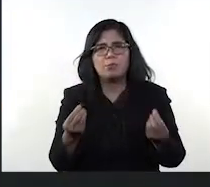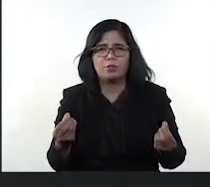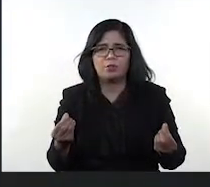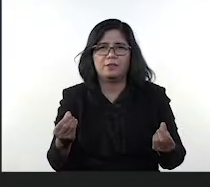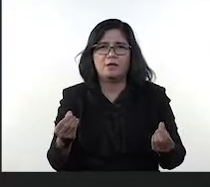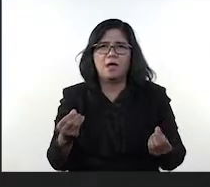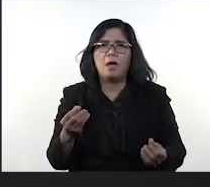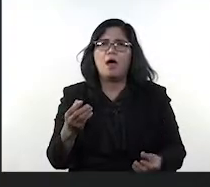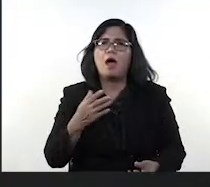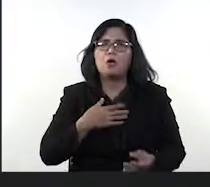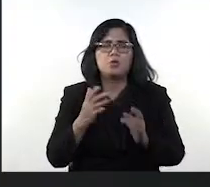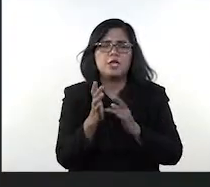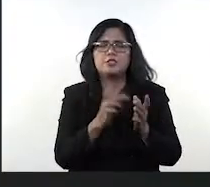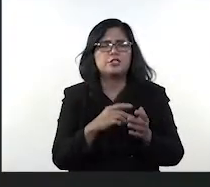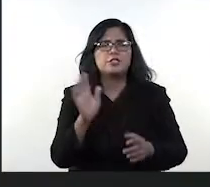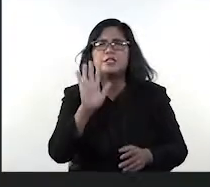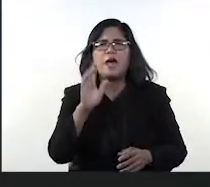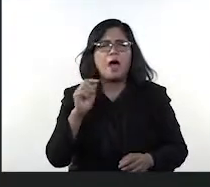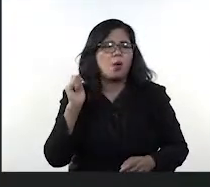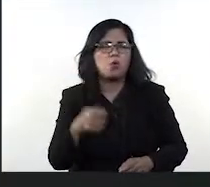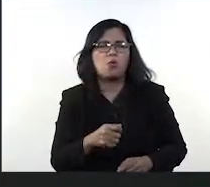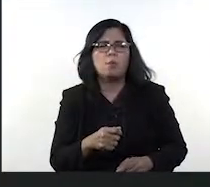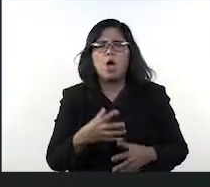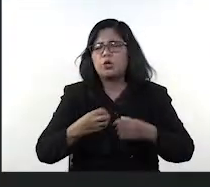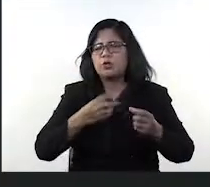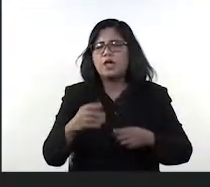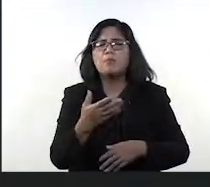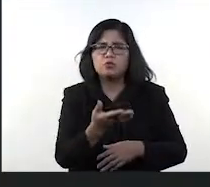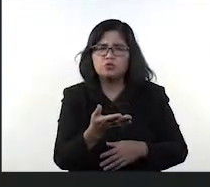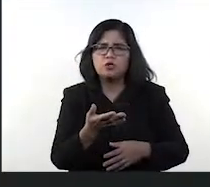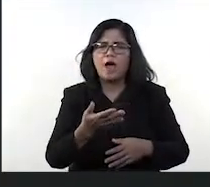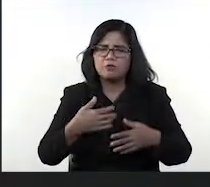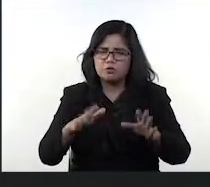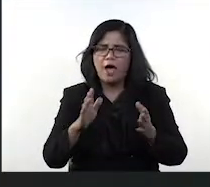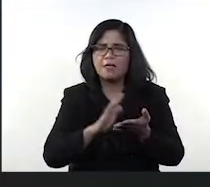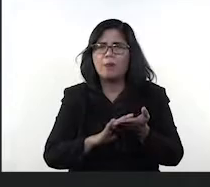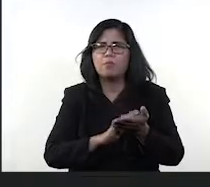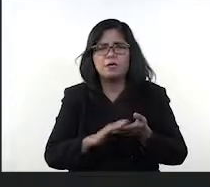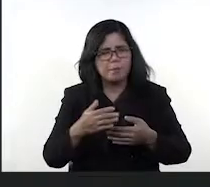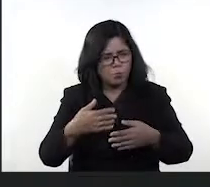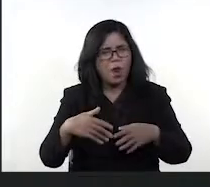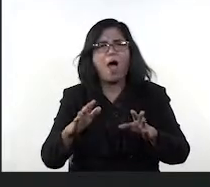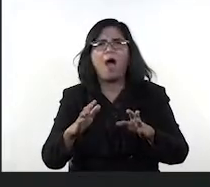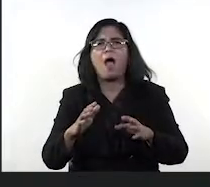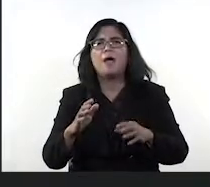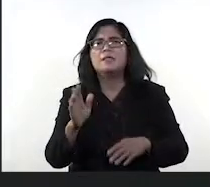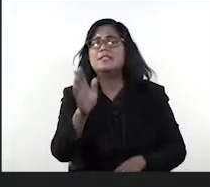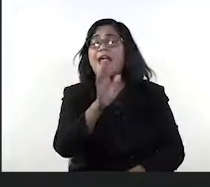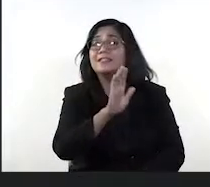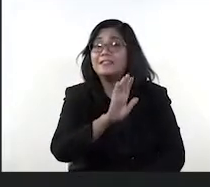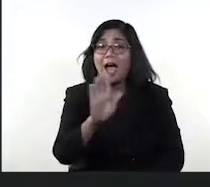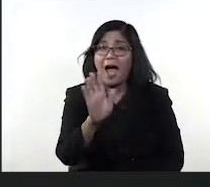tidak menghukum kamu Hai dosamu sudah ku ampun Ih Wulan Hai dan